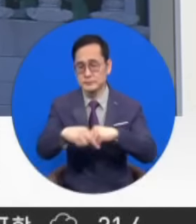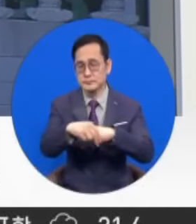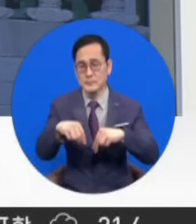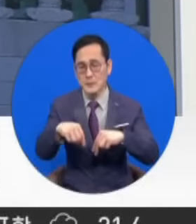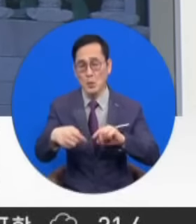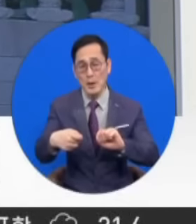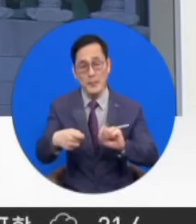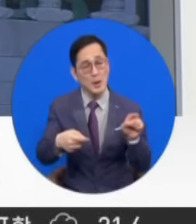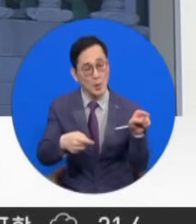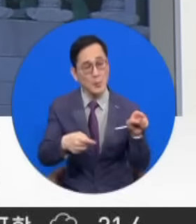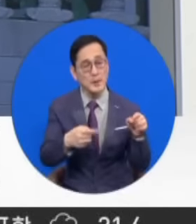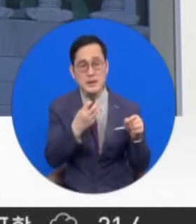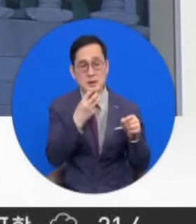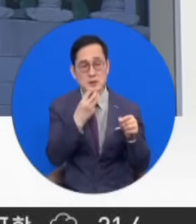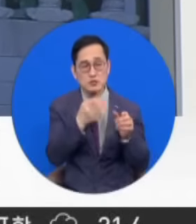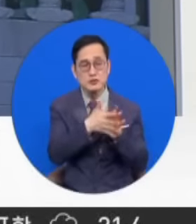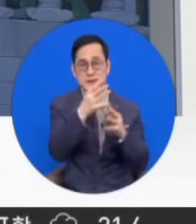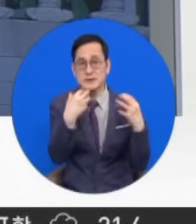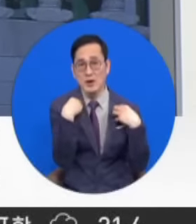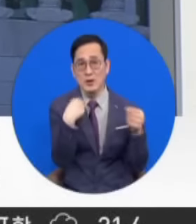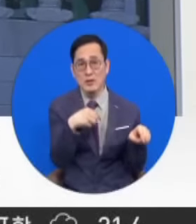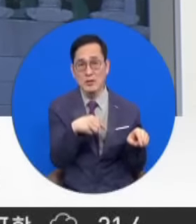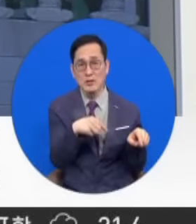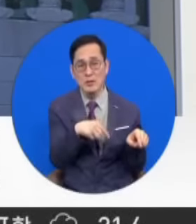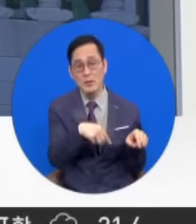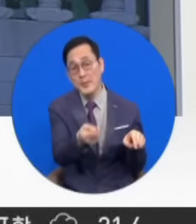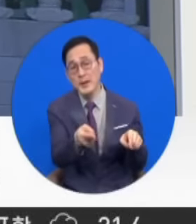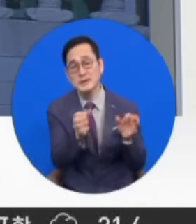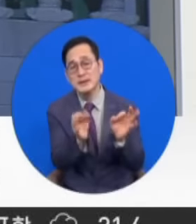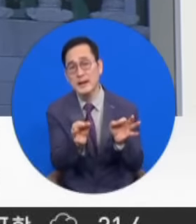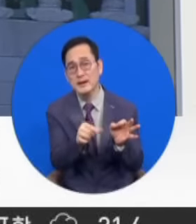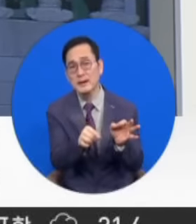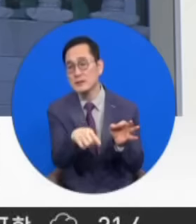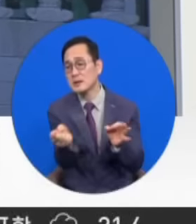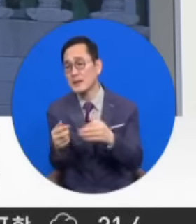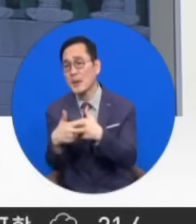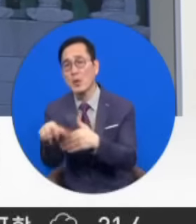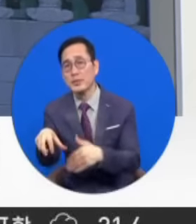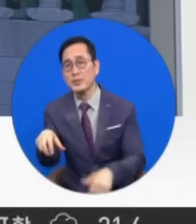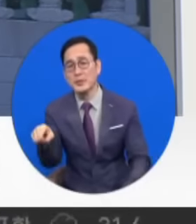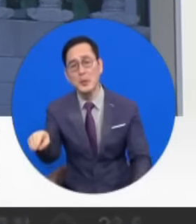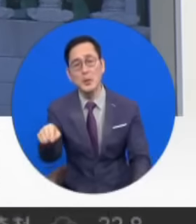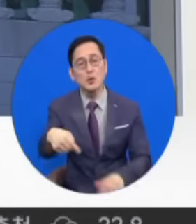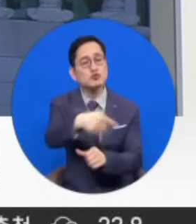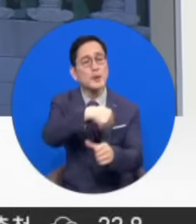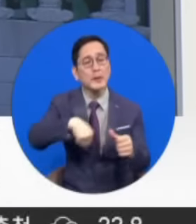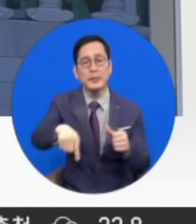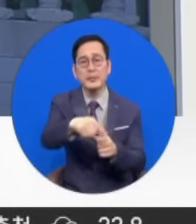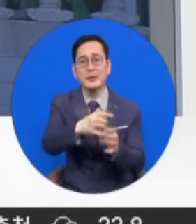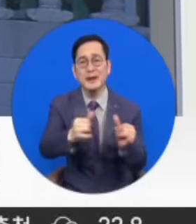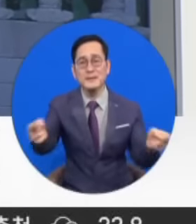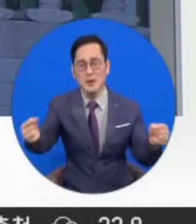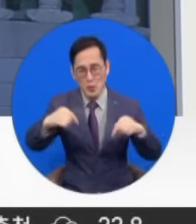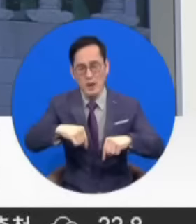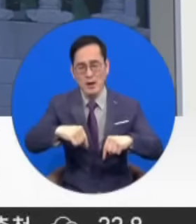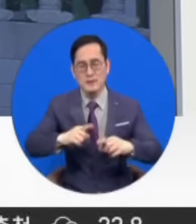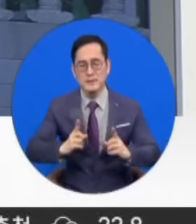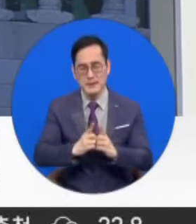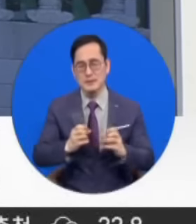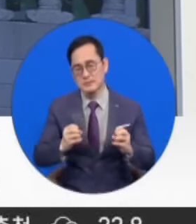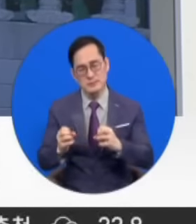있고요. 바로 옆에는 큰 은행이 있고요. 길 건너편에는 큰 병원이 있습니다. 아마도 시청 공무원,